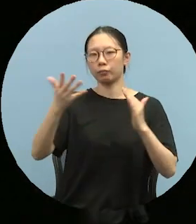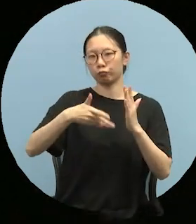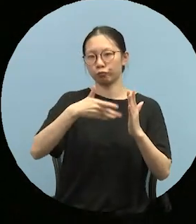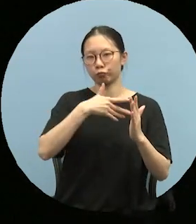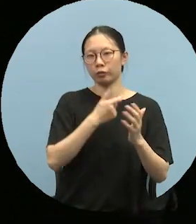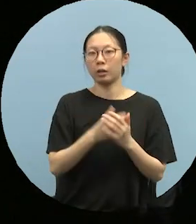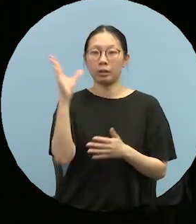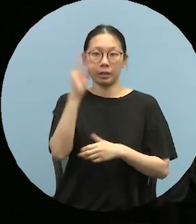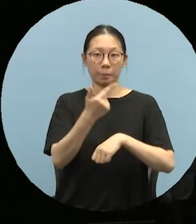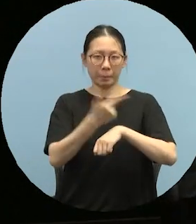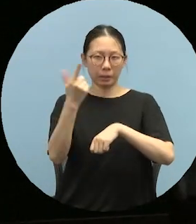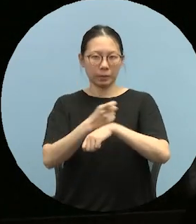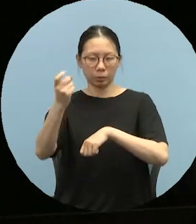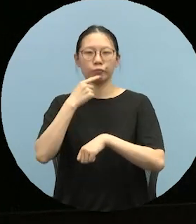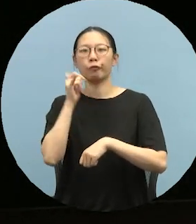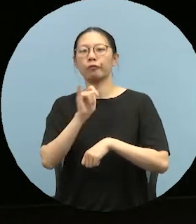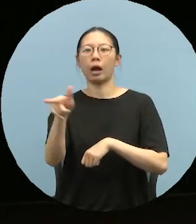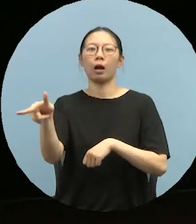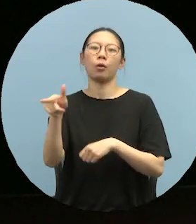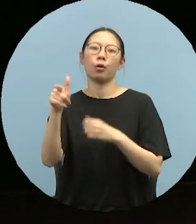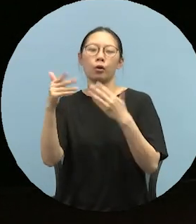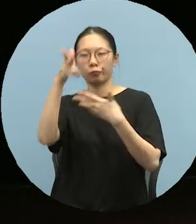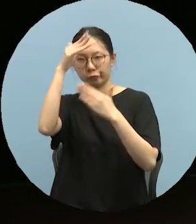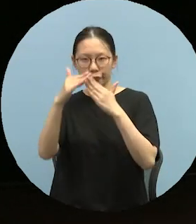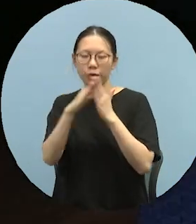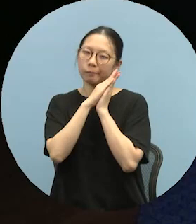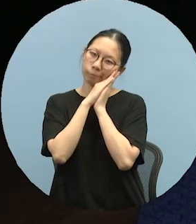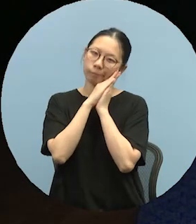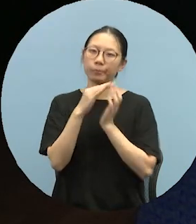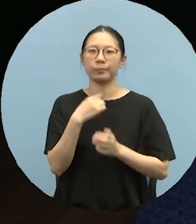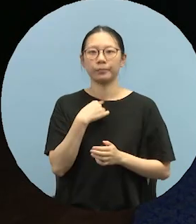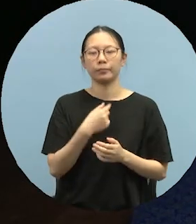到夜晚8、9点就回去养心殿就寝。